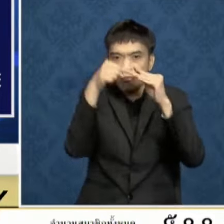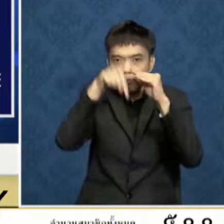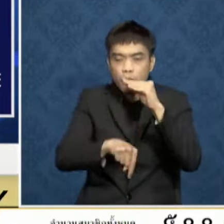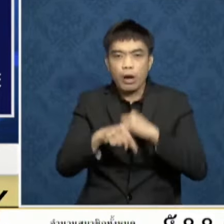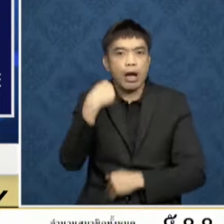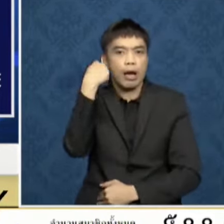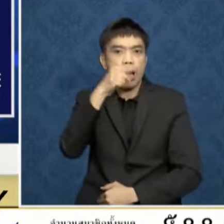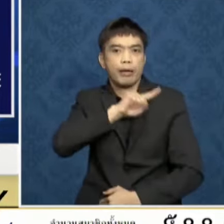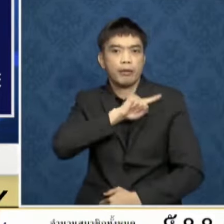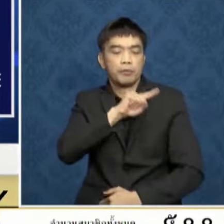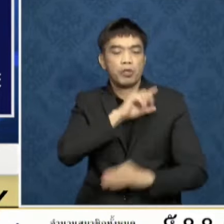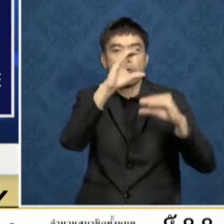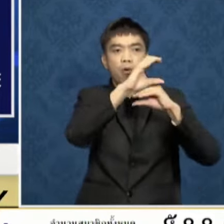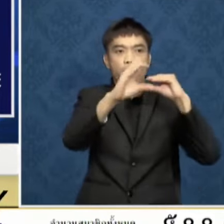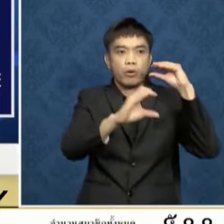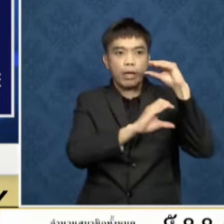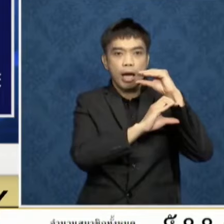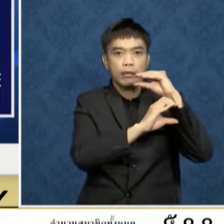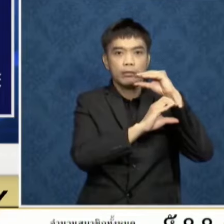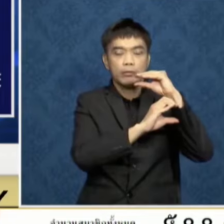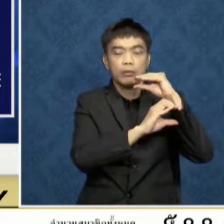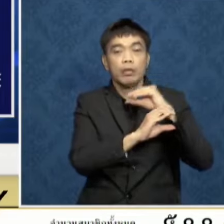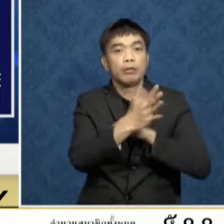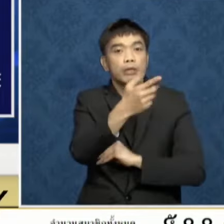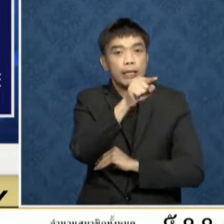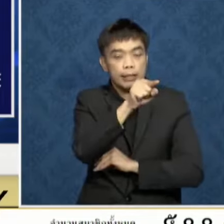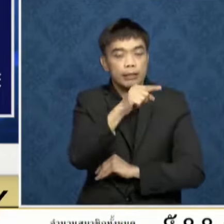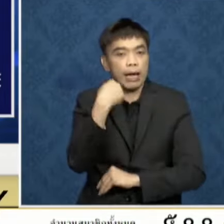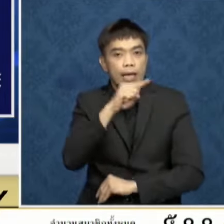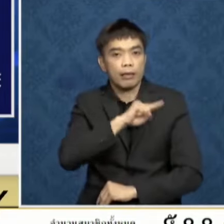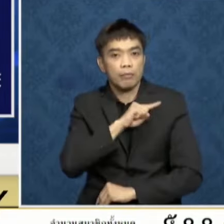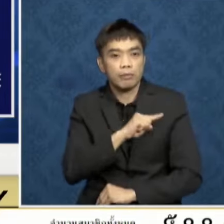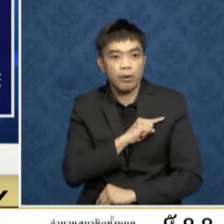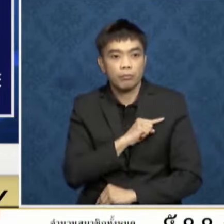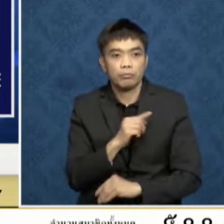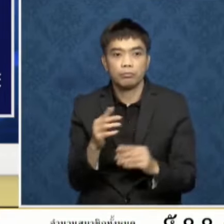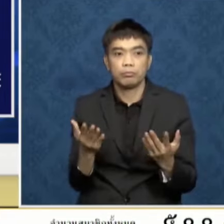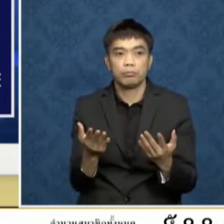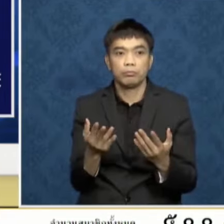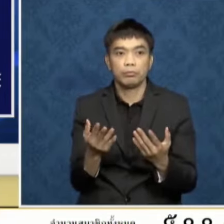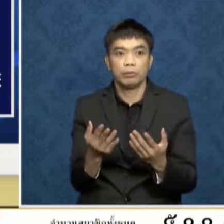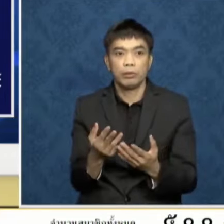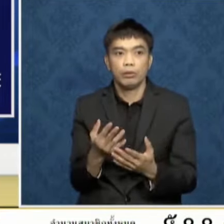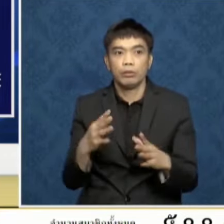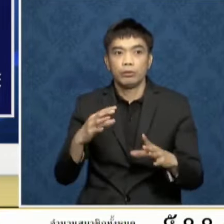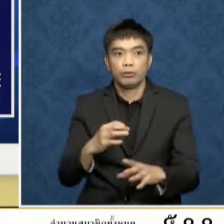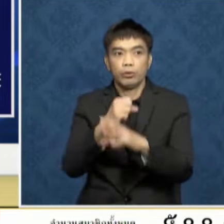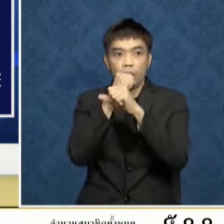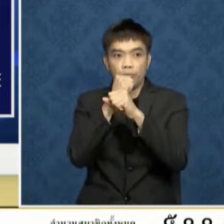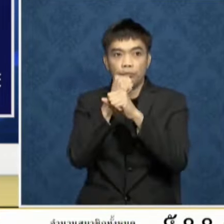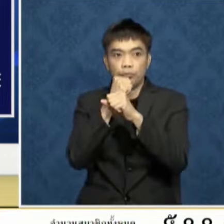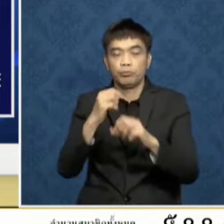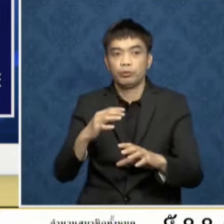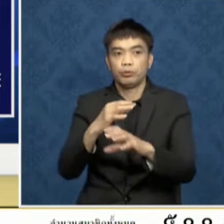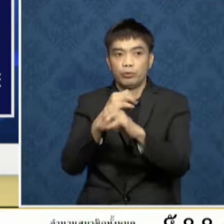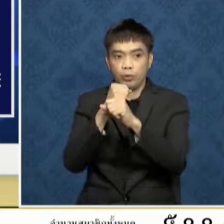oceนะคะดิฉันก็พยายามที่จะไล่ดูทุกเล่มงบประมาณที่ได้รับมานะคะก็สรุปดูคร่าวๆค่ะด้วย